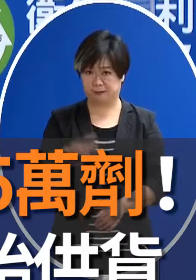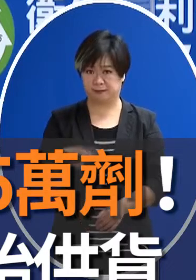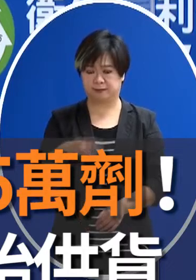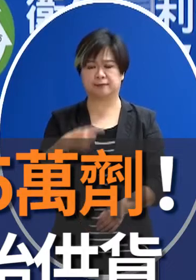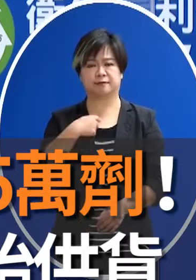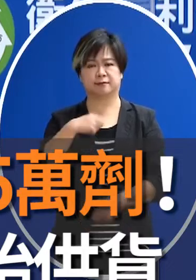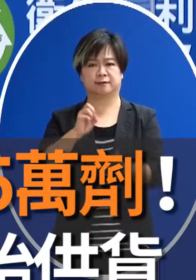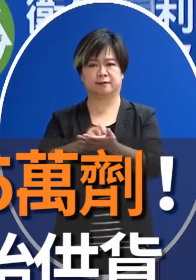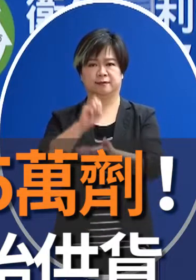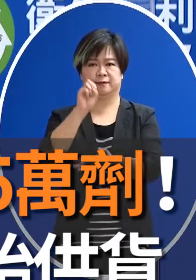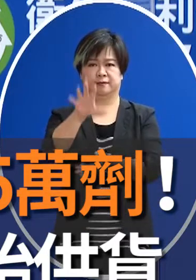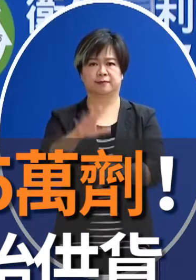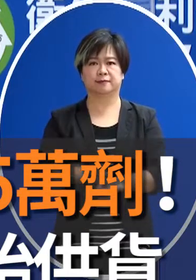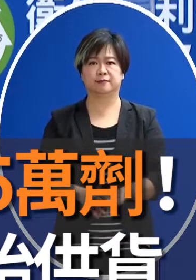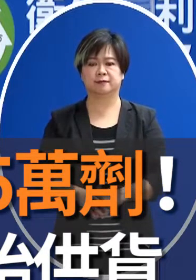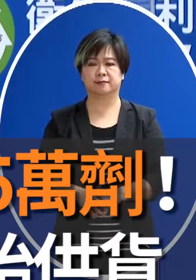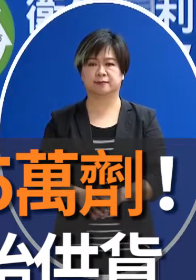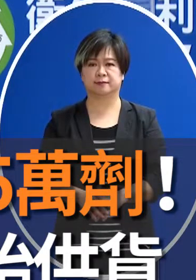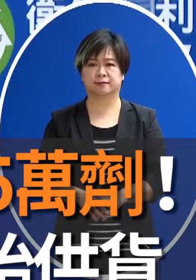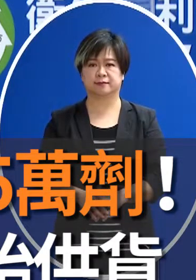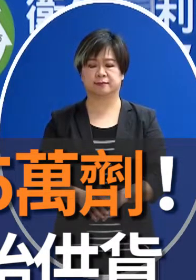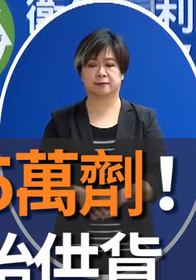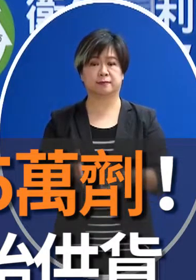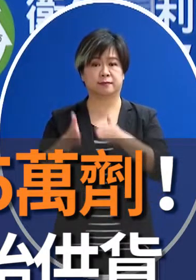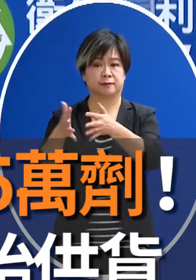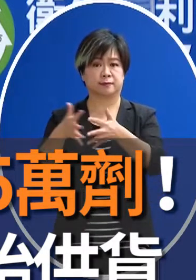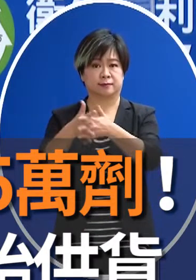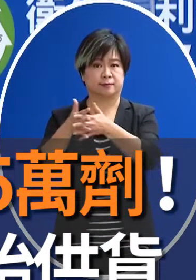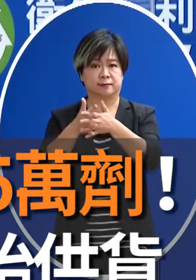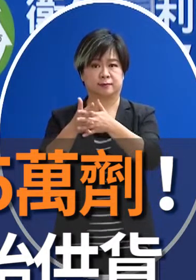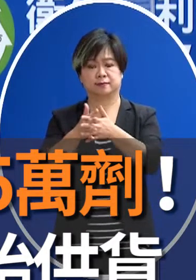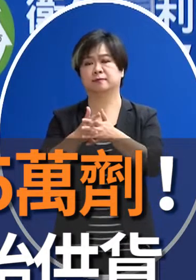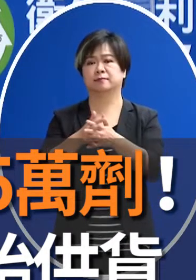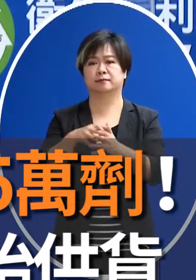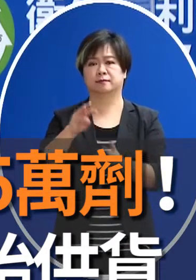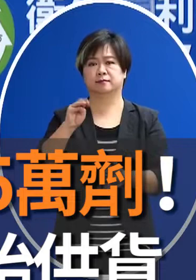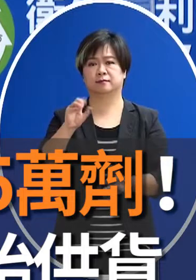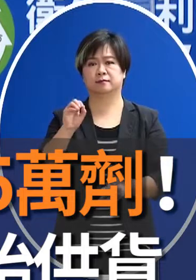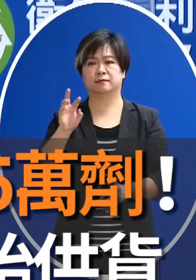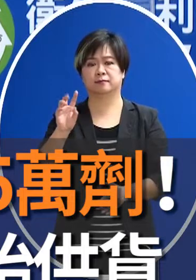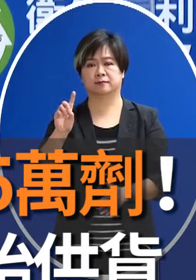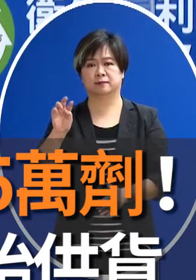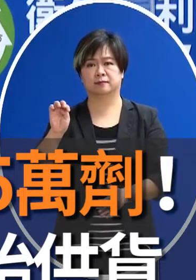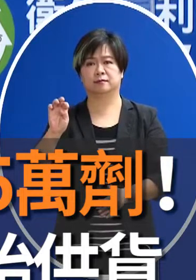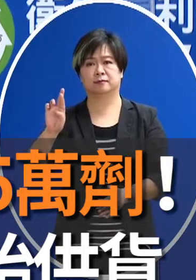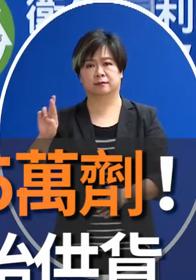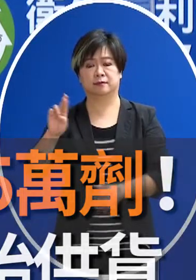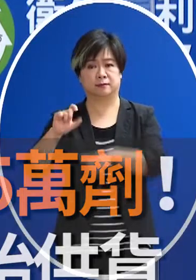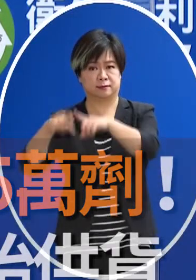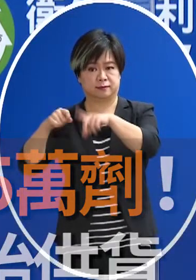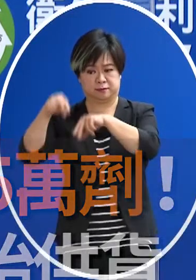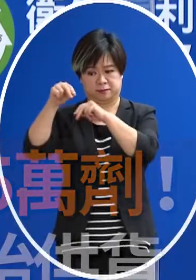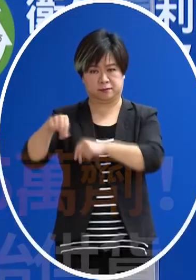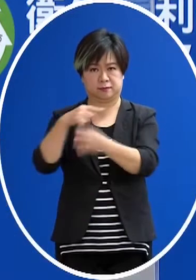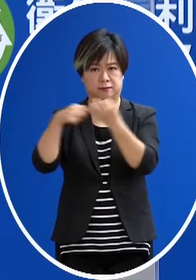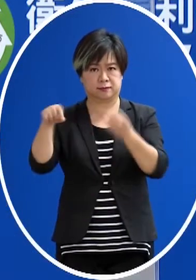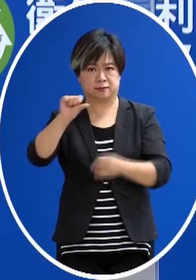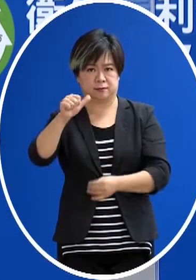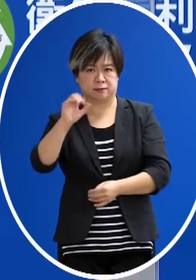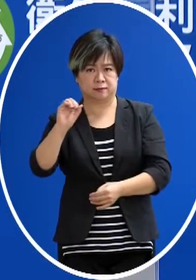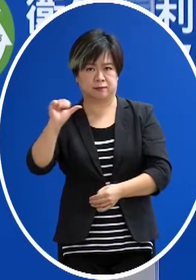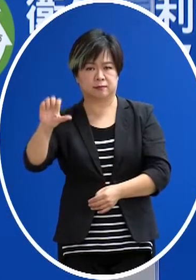跟大家报告哈，我们已经跟哈美国哈 Moderna 公司哈签署了505万剂